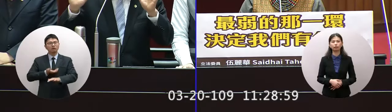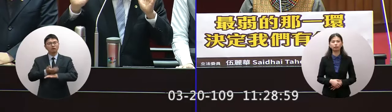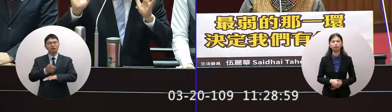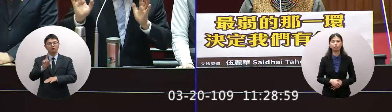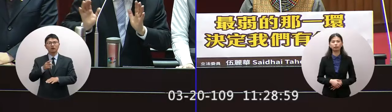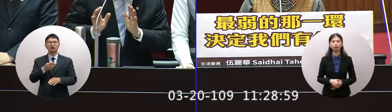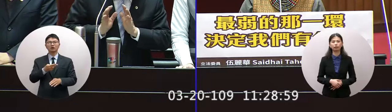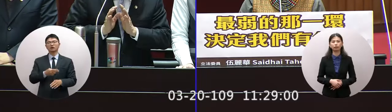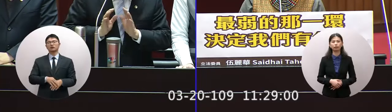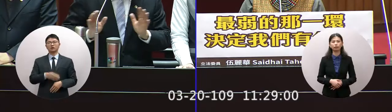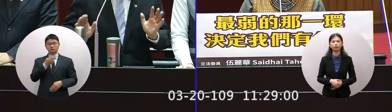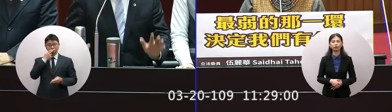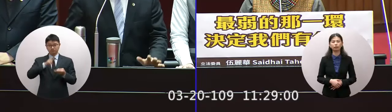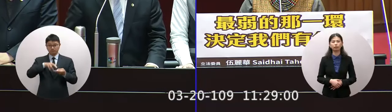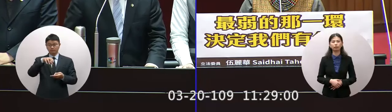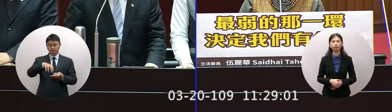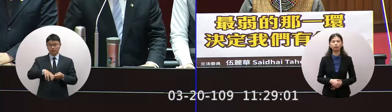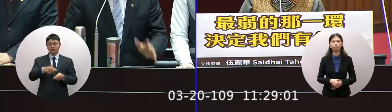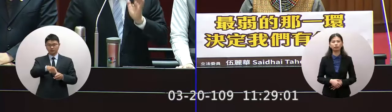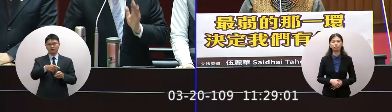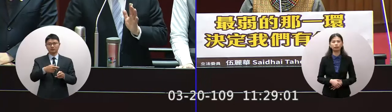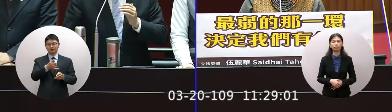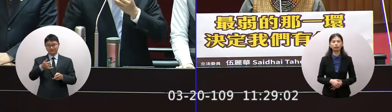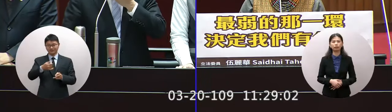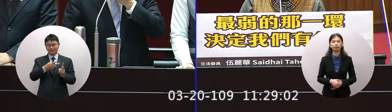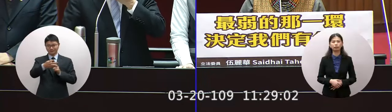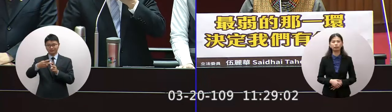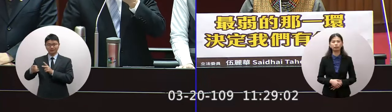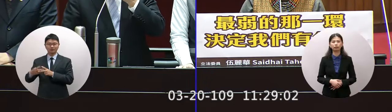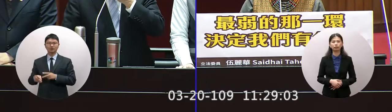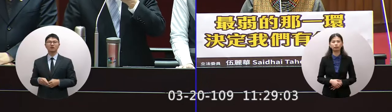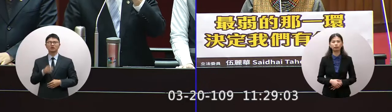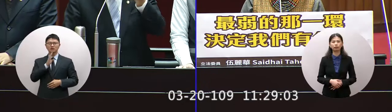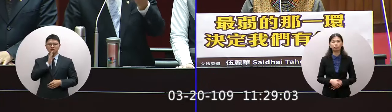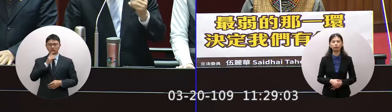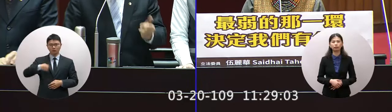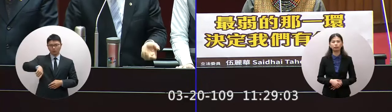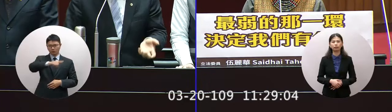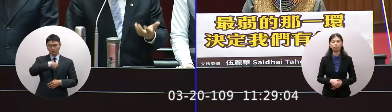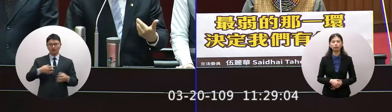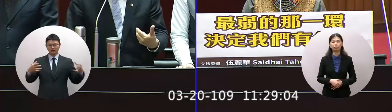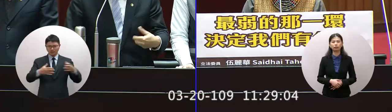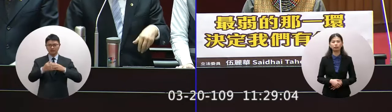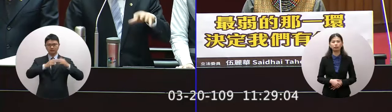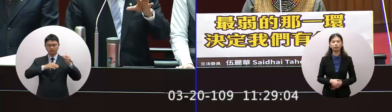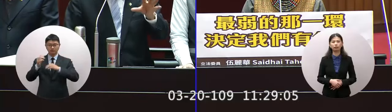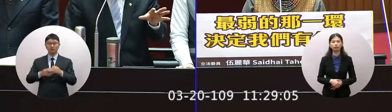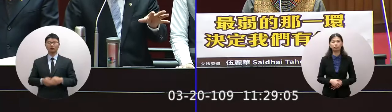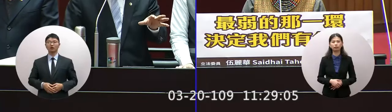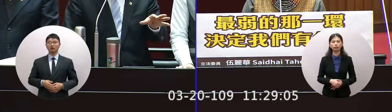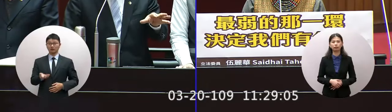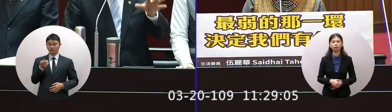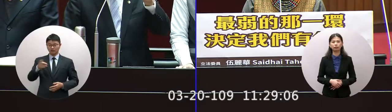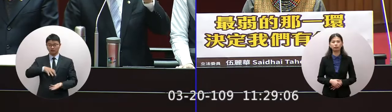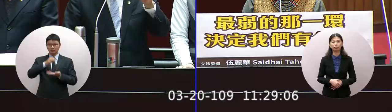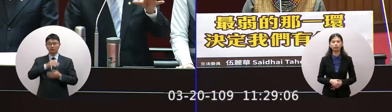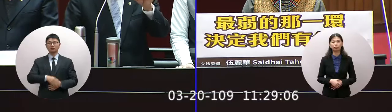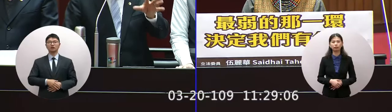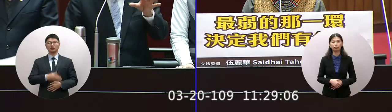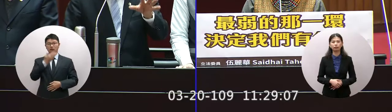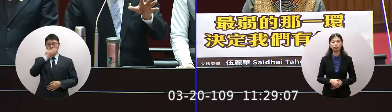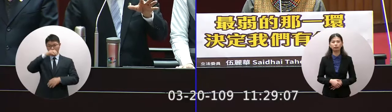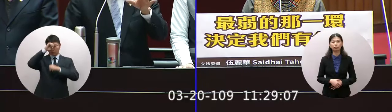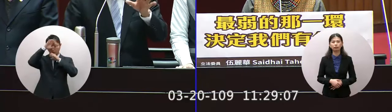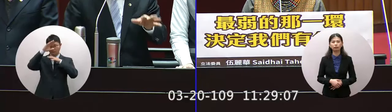以其实是每一个环节大家一起努力。你提到唐凤政委，其实后面